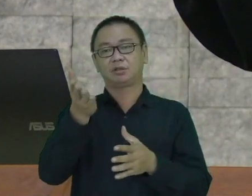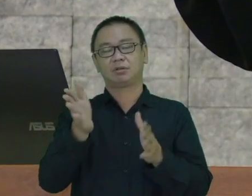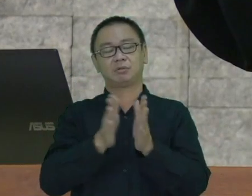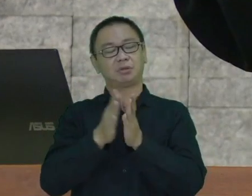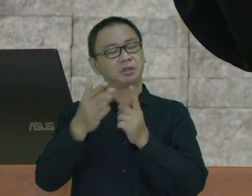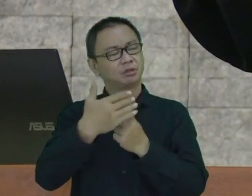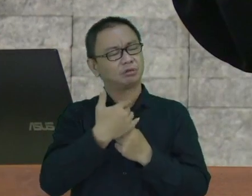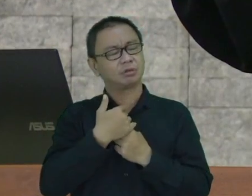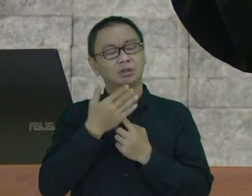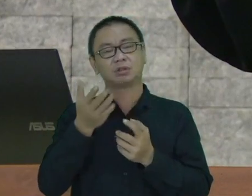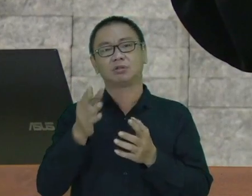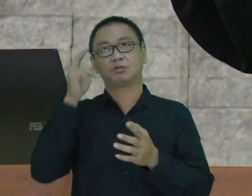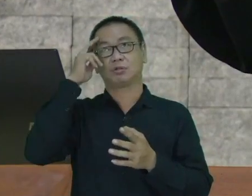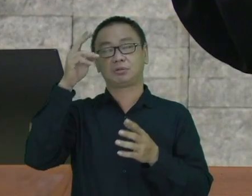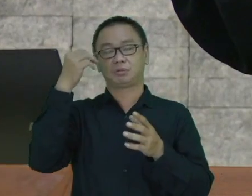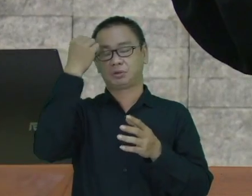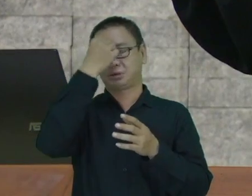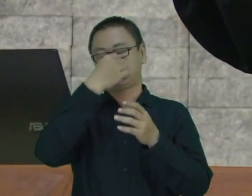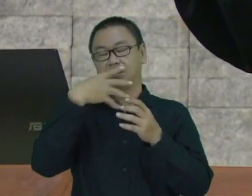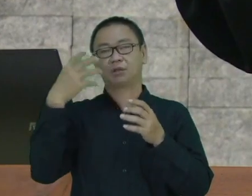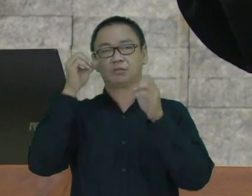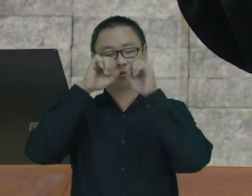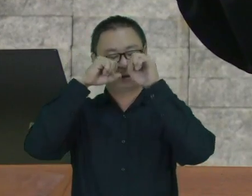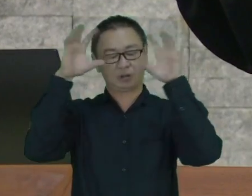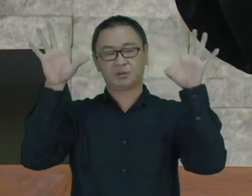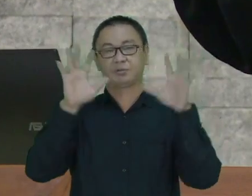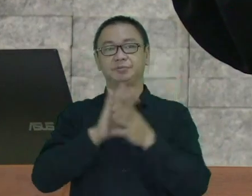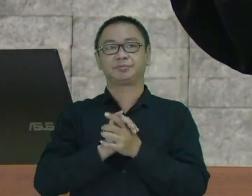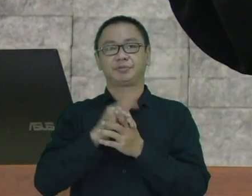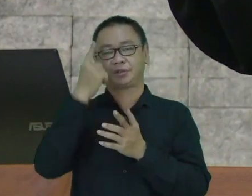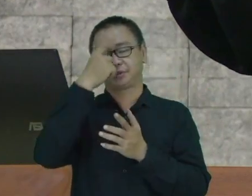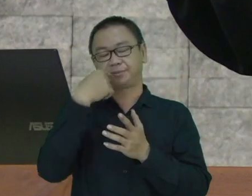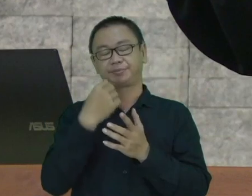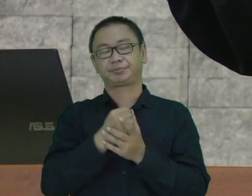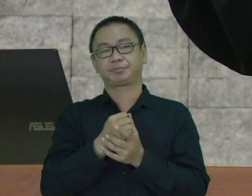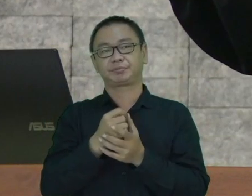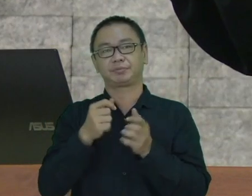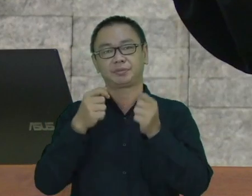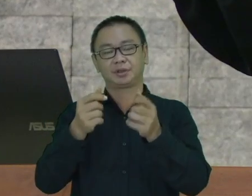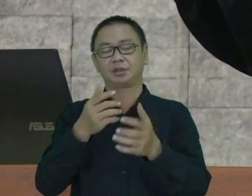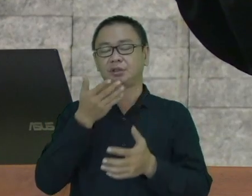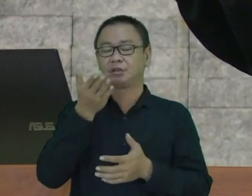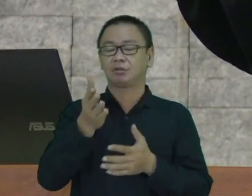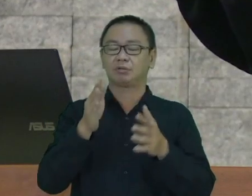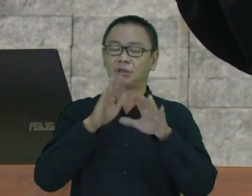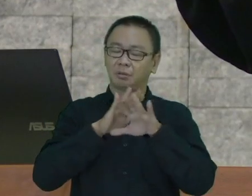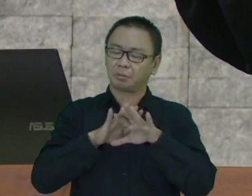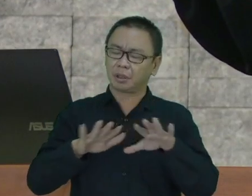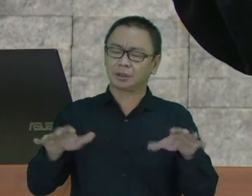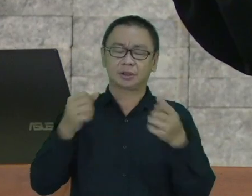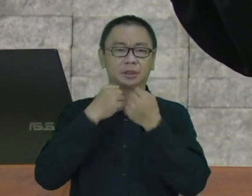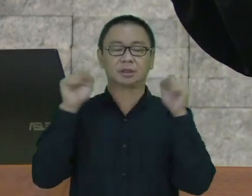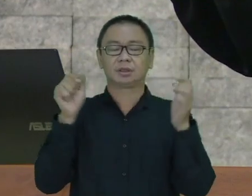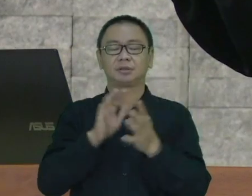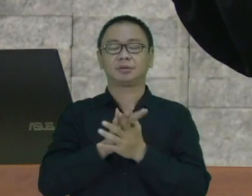engkau. Tuhan menyinari engkau dengan wajah-Nya dan memberikan engkau damai sejahtera. Dan